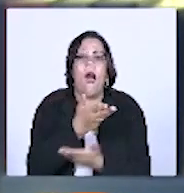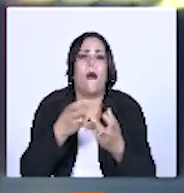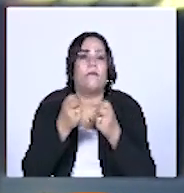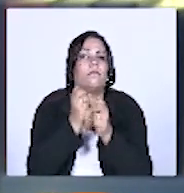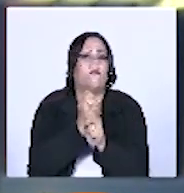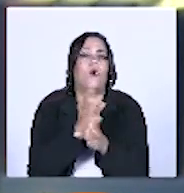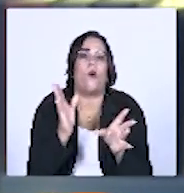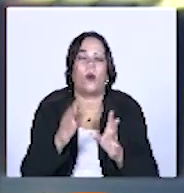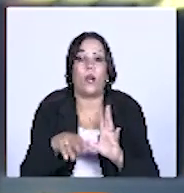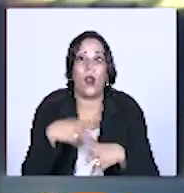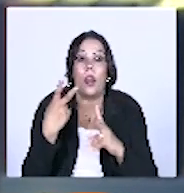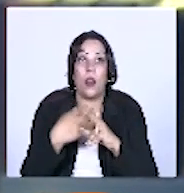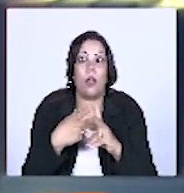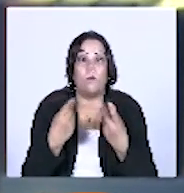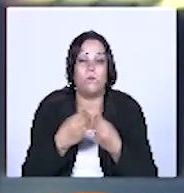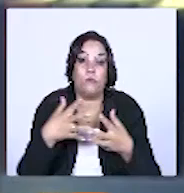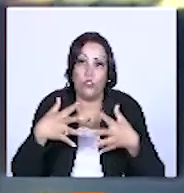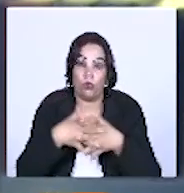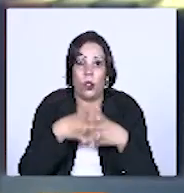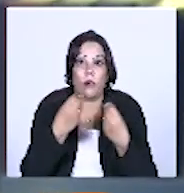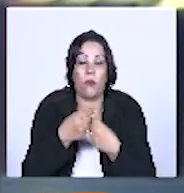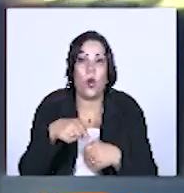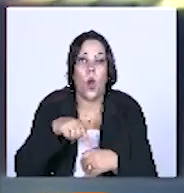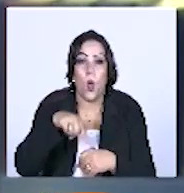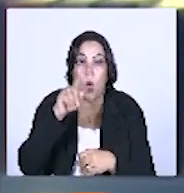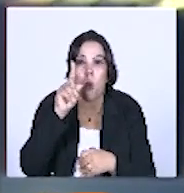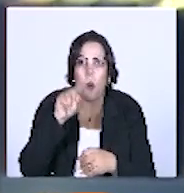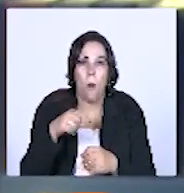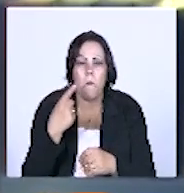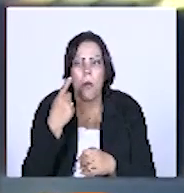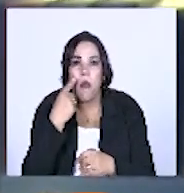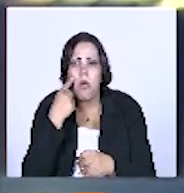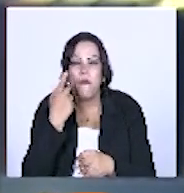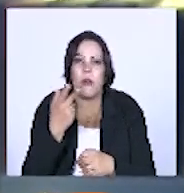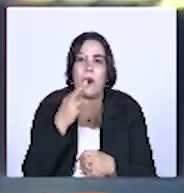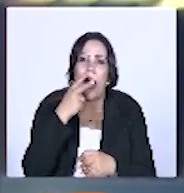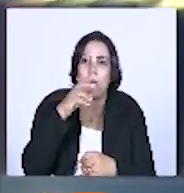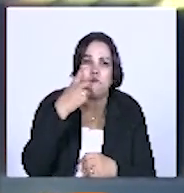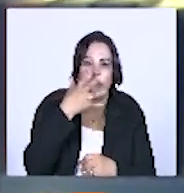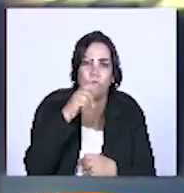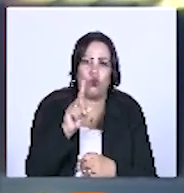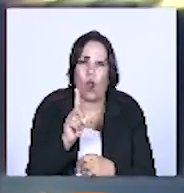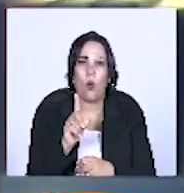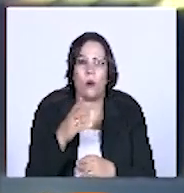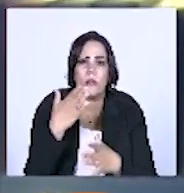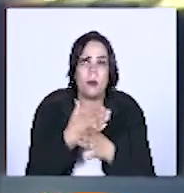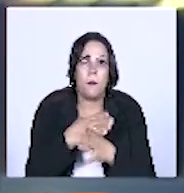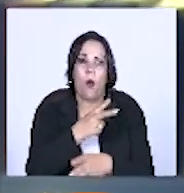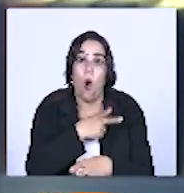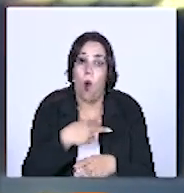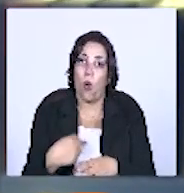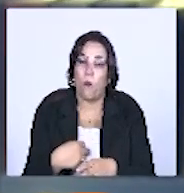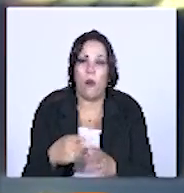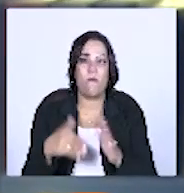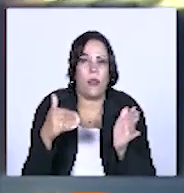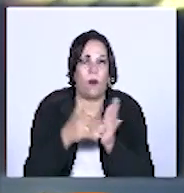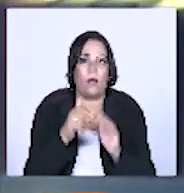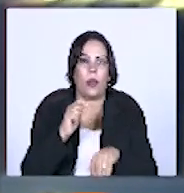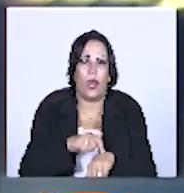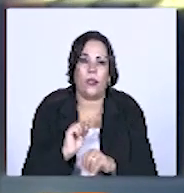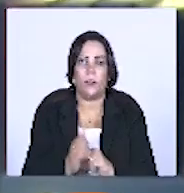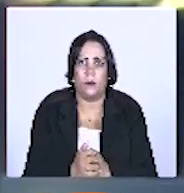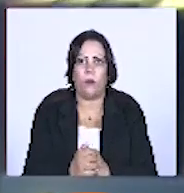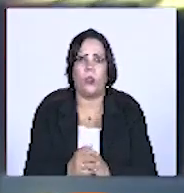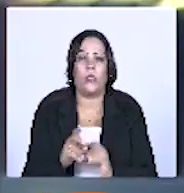وبعض الذين شاركوا في هذا الحوار احنا عارفين لهمم اراء نقديه تجاه الحكومه وتجاه السياسات العامه في الفتره الاخيره فطبعا